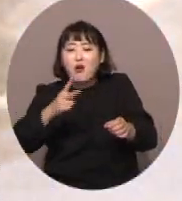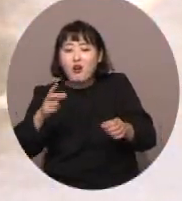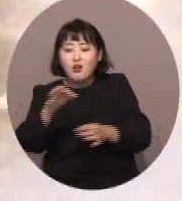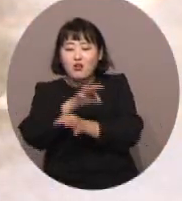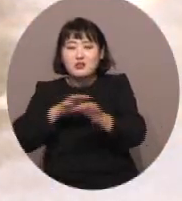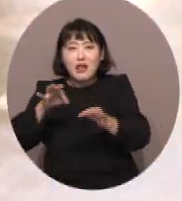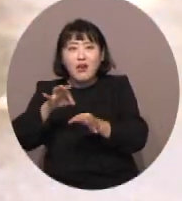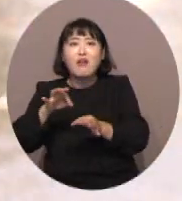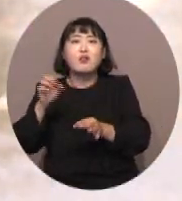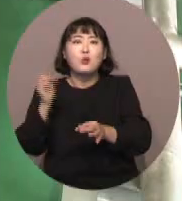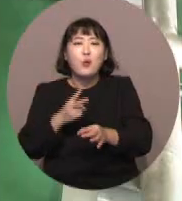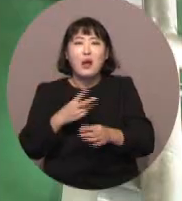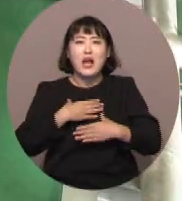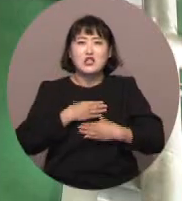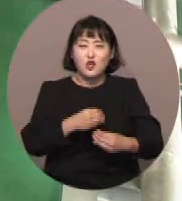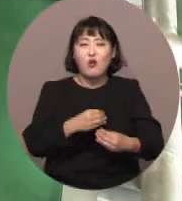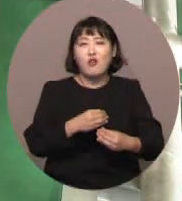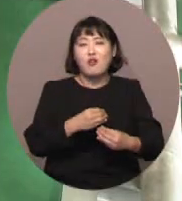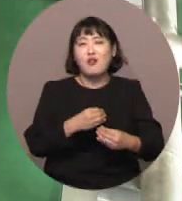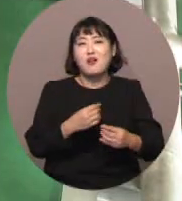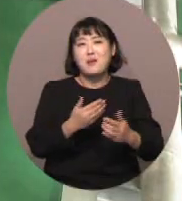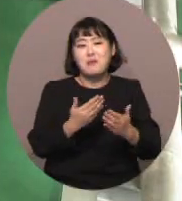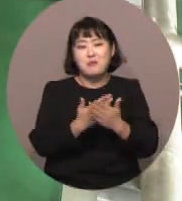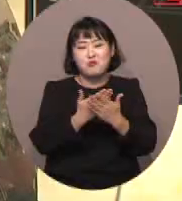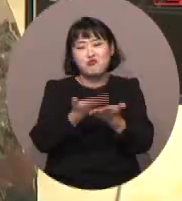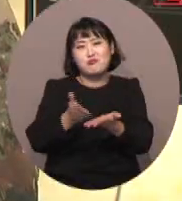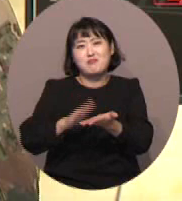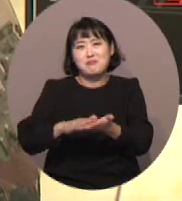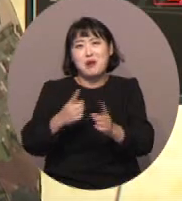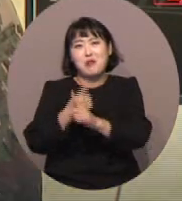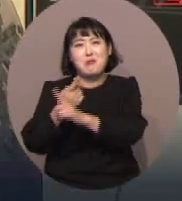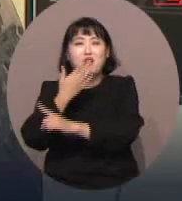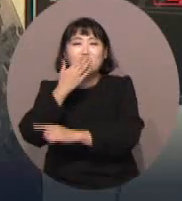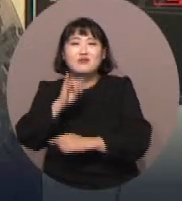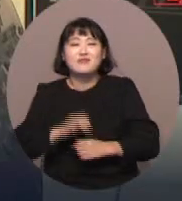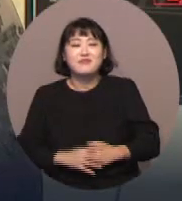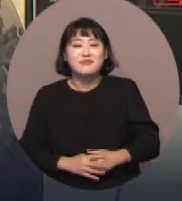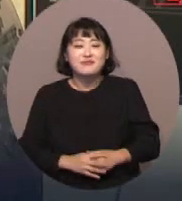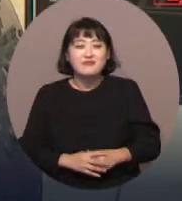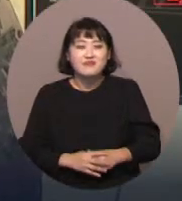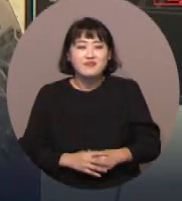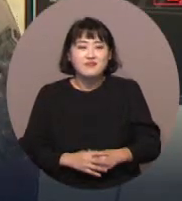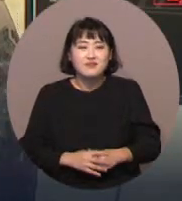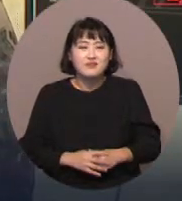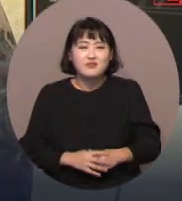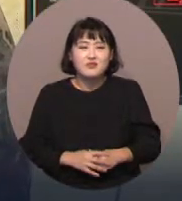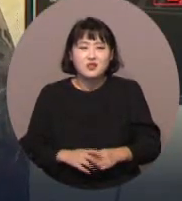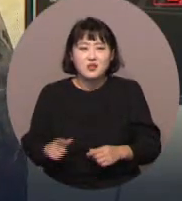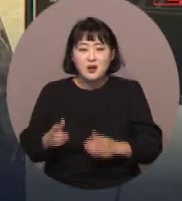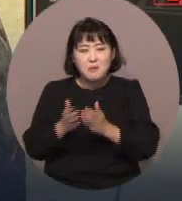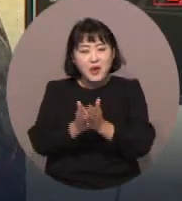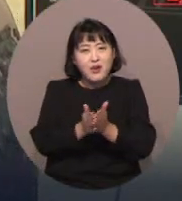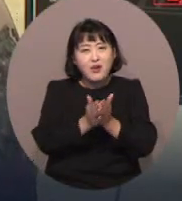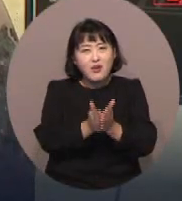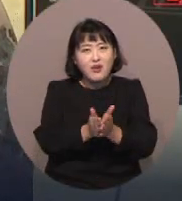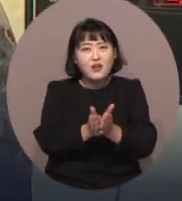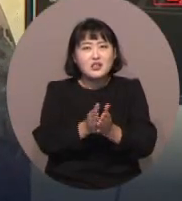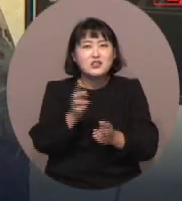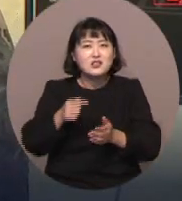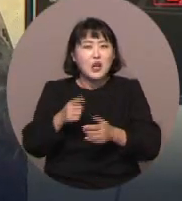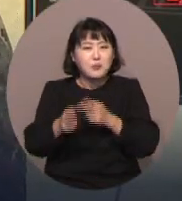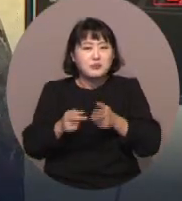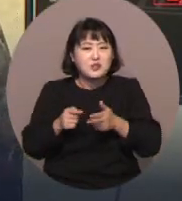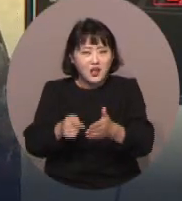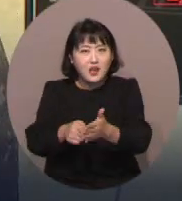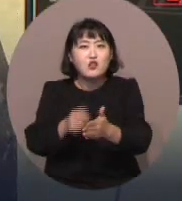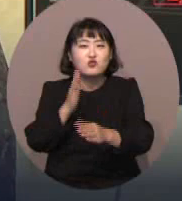안전성을 함께 높일 수 있습니다 병력 절감은 함정 건조와 설계에 대해서 추진하고 있습니다 그래서 이러한